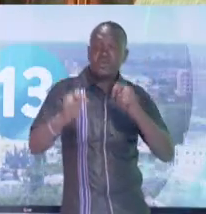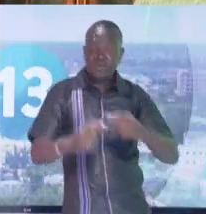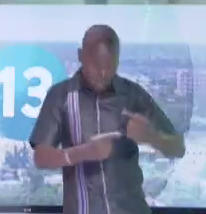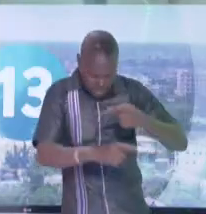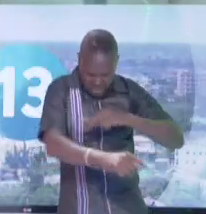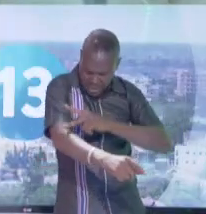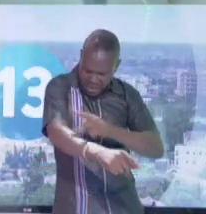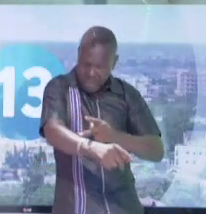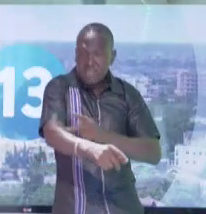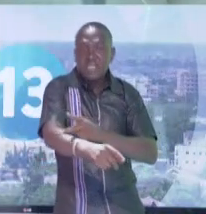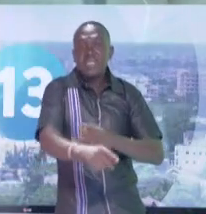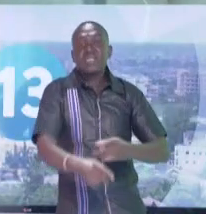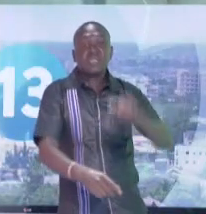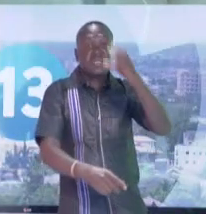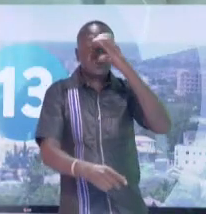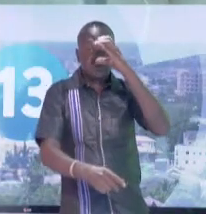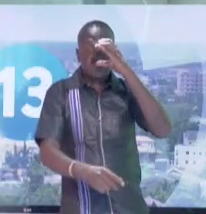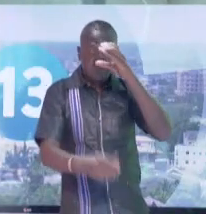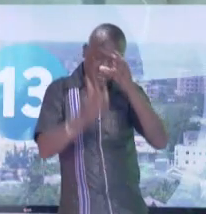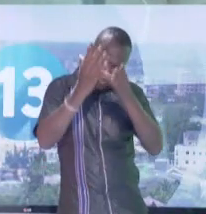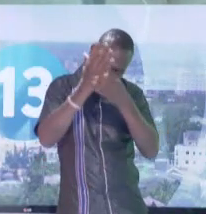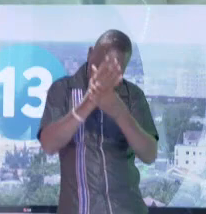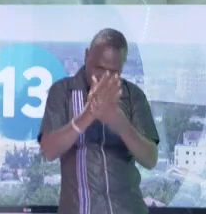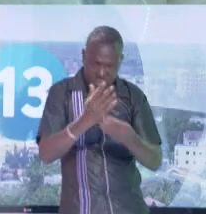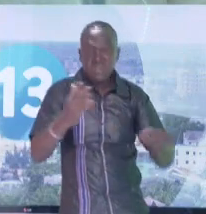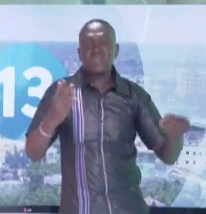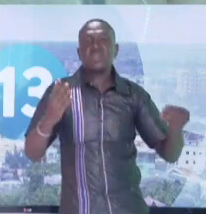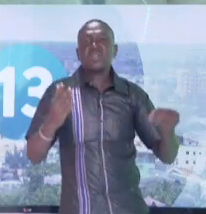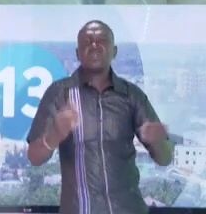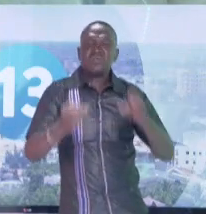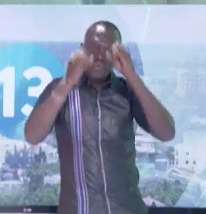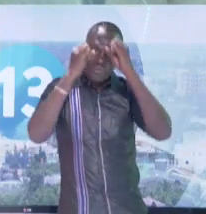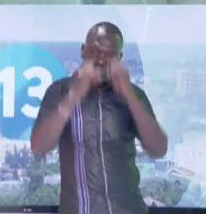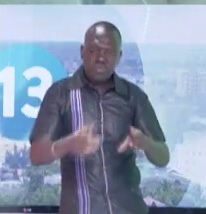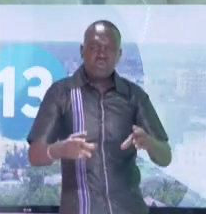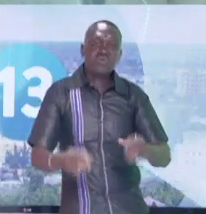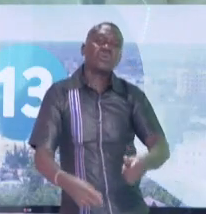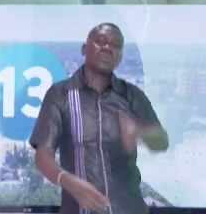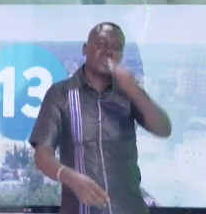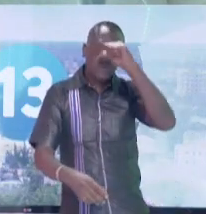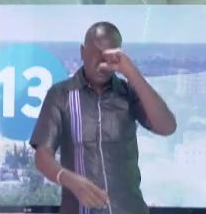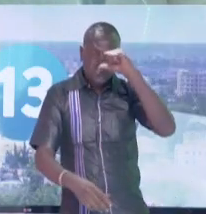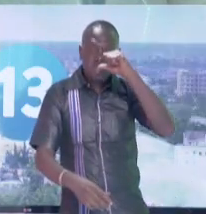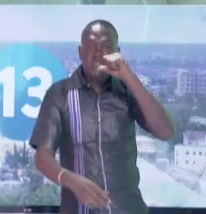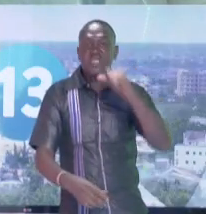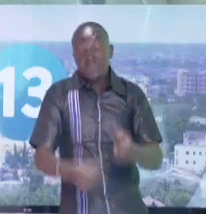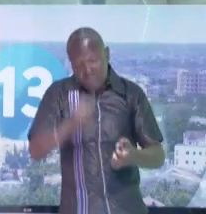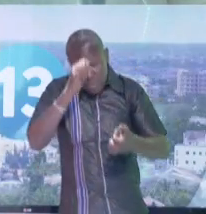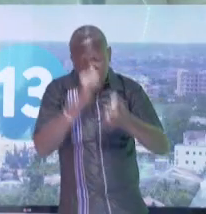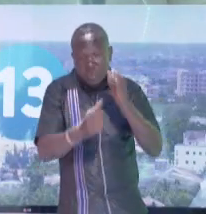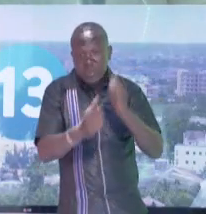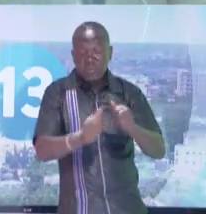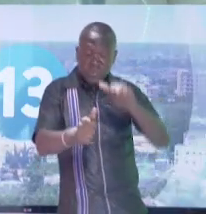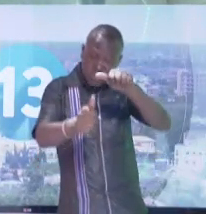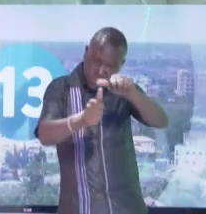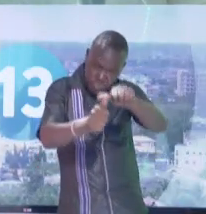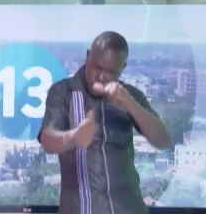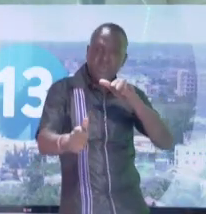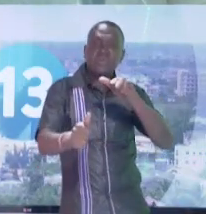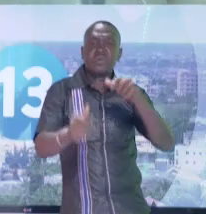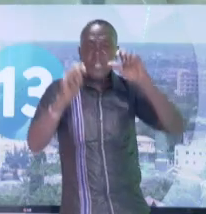la consommation d'excès de graisse, un certain nombre de choses qui sont des facteurs dits évitables. C'est-à-dire qu'on peut les